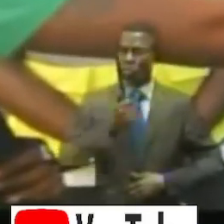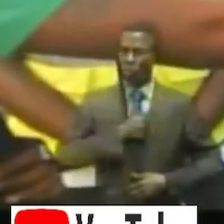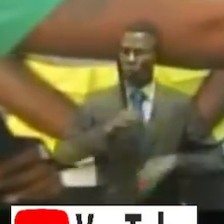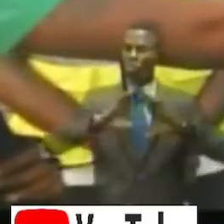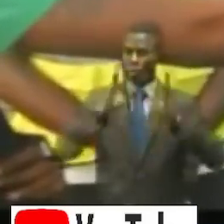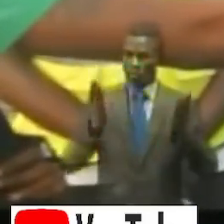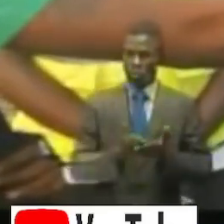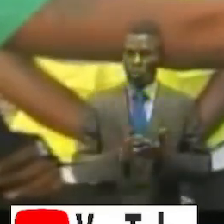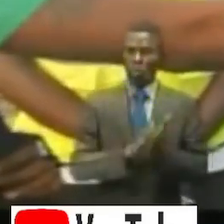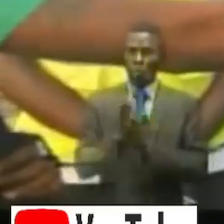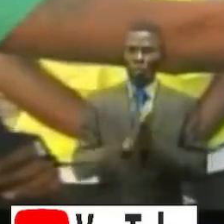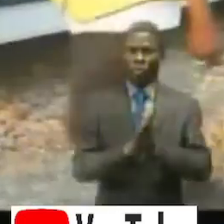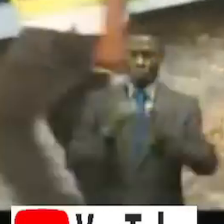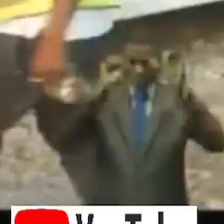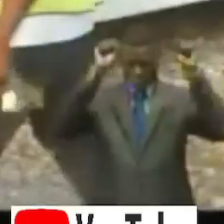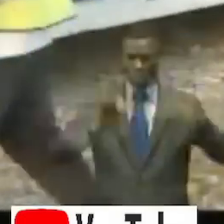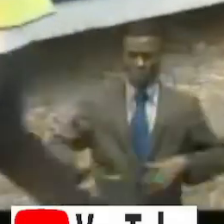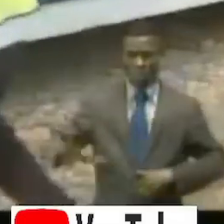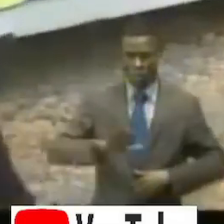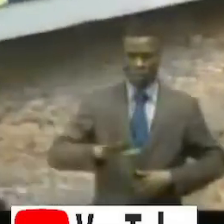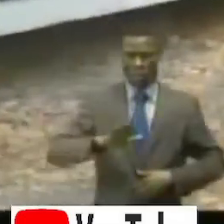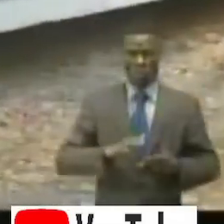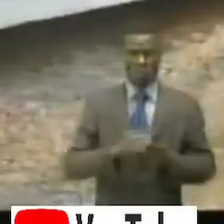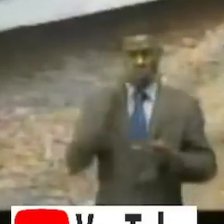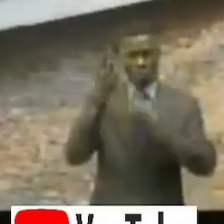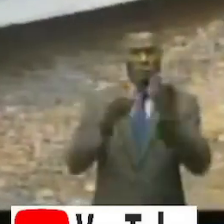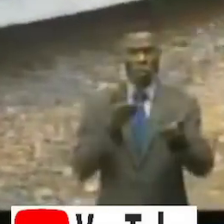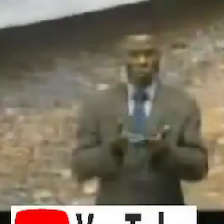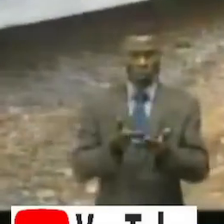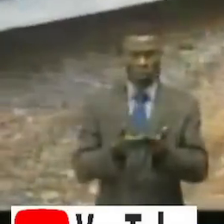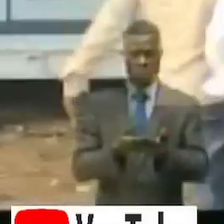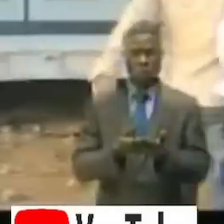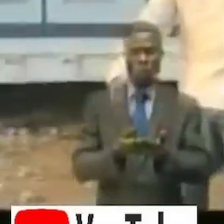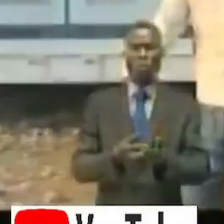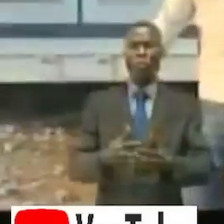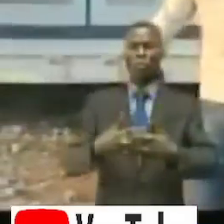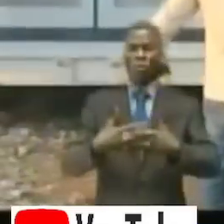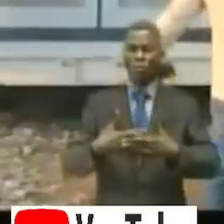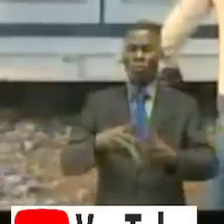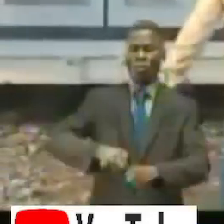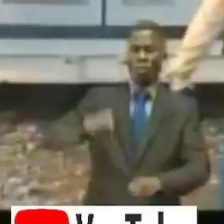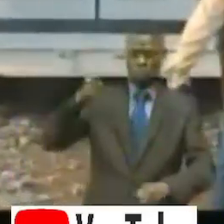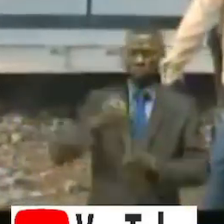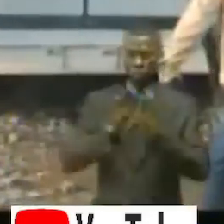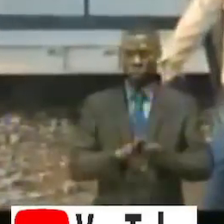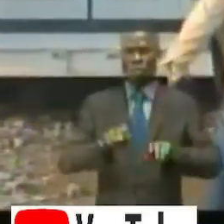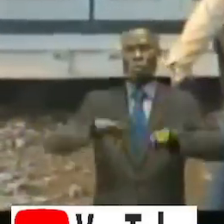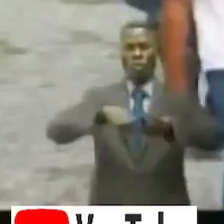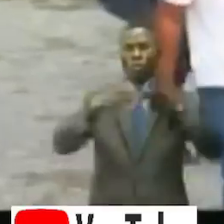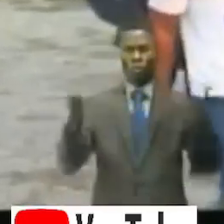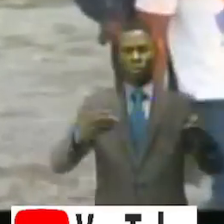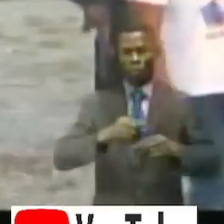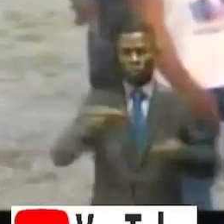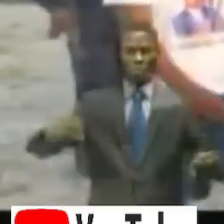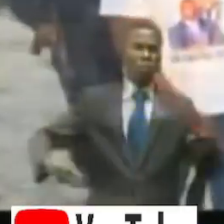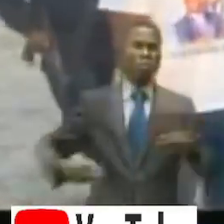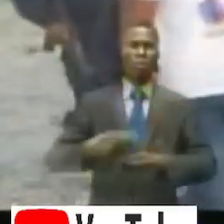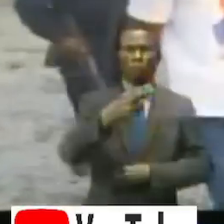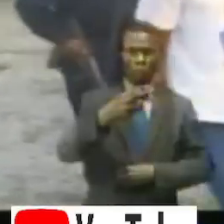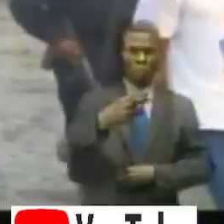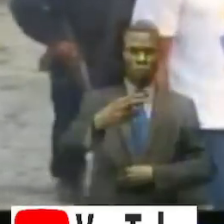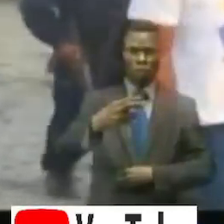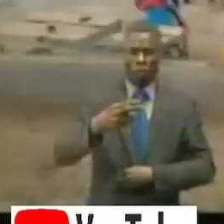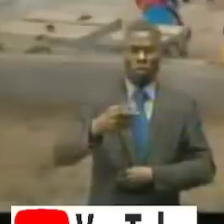comme l'a souhaité le chef de l'État. Après cette visite, cette œuvre n'attend que son inauguration et la coupure de ruban symbolique qui